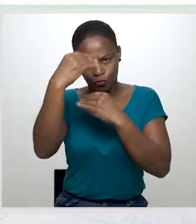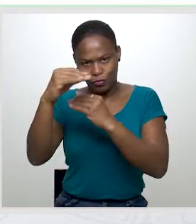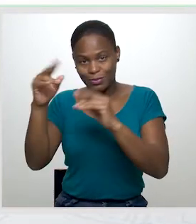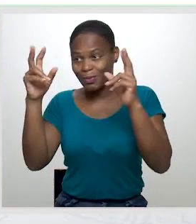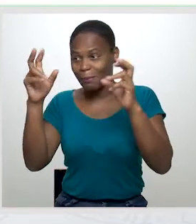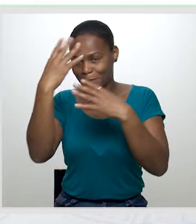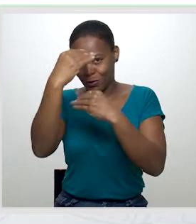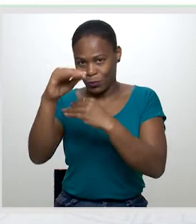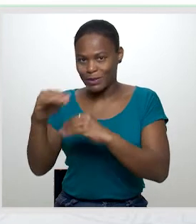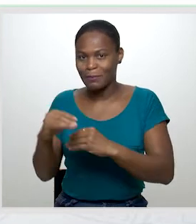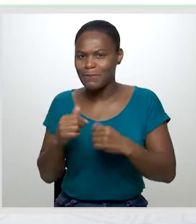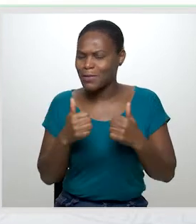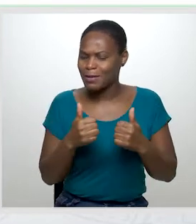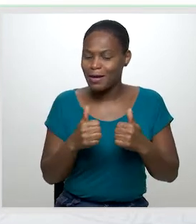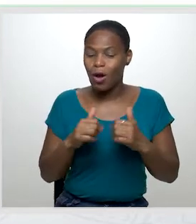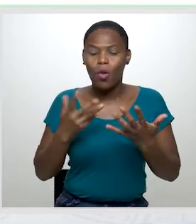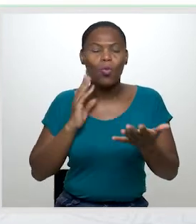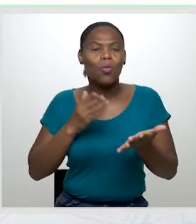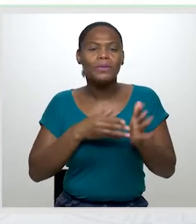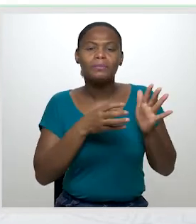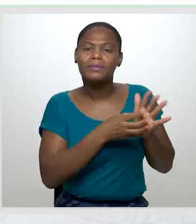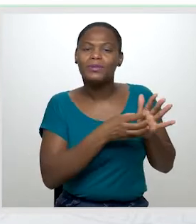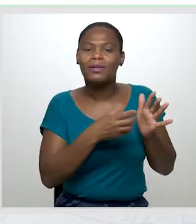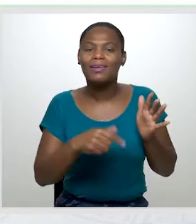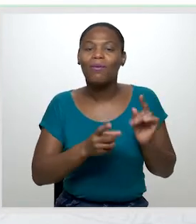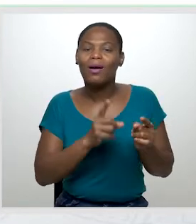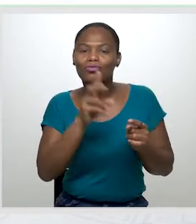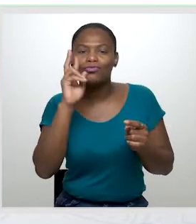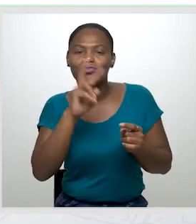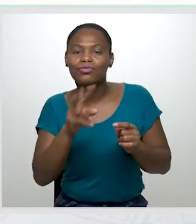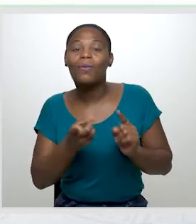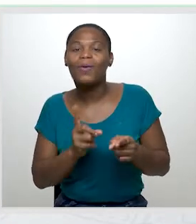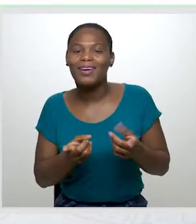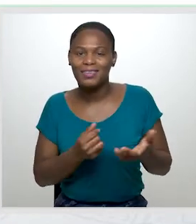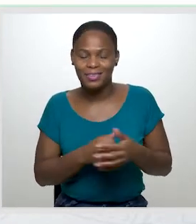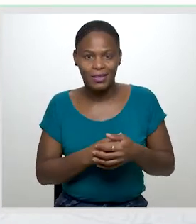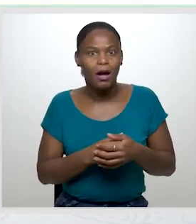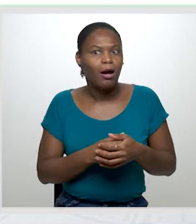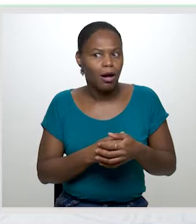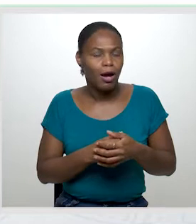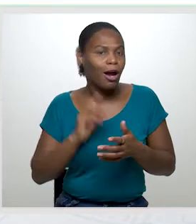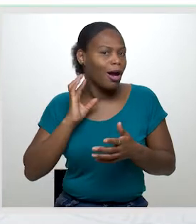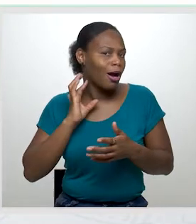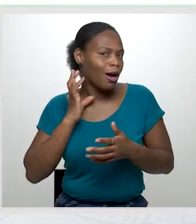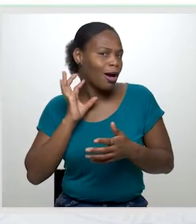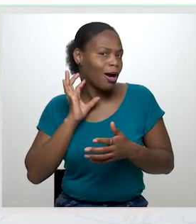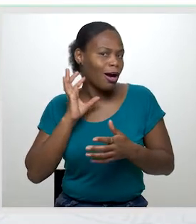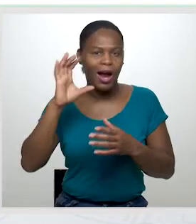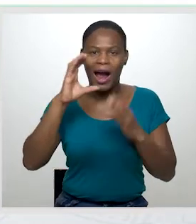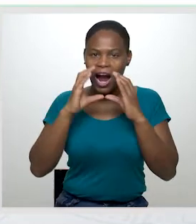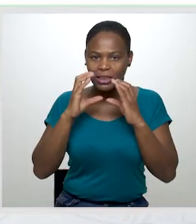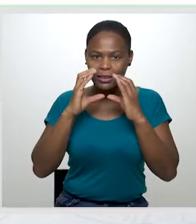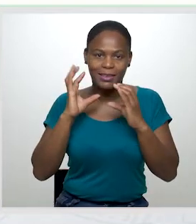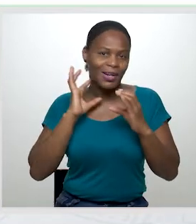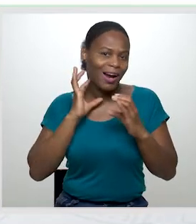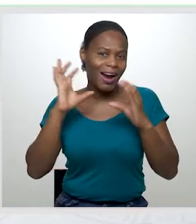L'éducation, très très très bien. Dernière image, qu'est-ce que tu vois? Un hamburger. Et je sais que tu